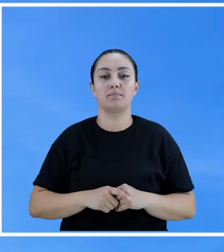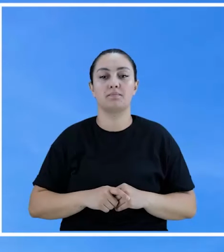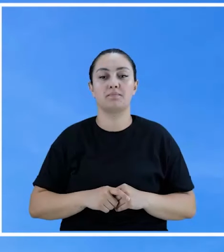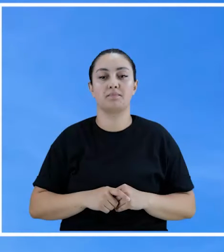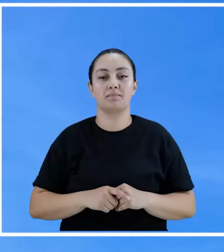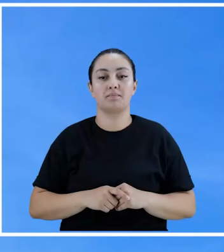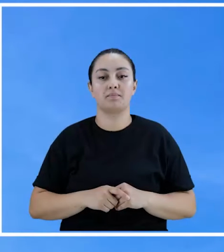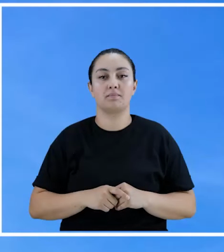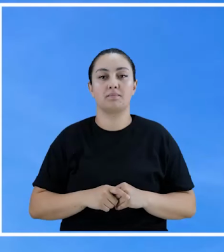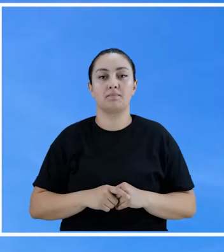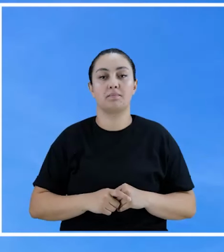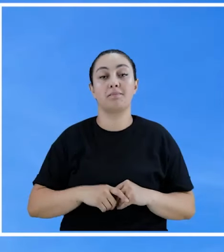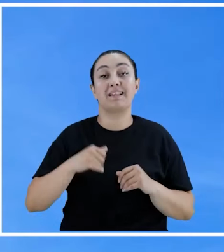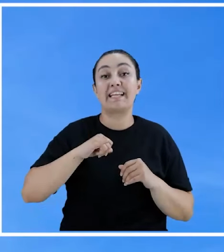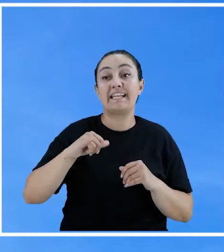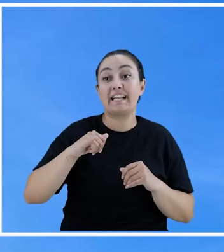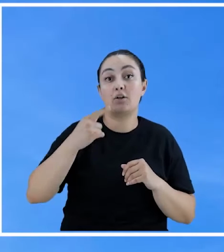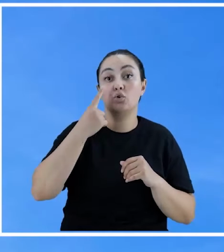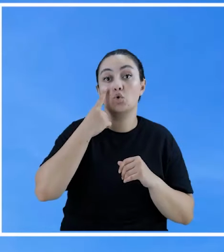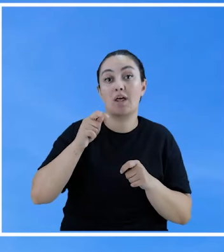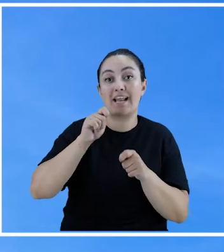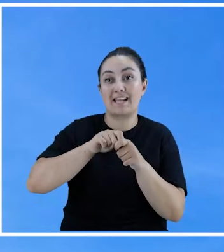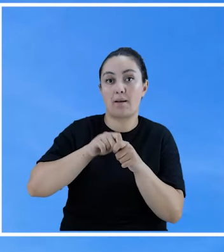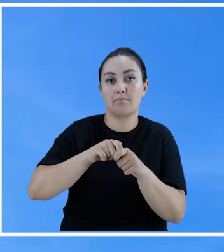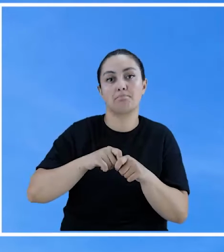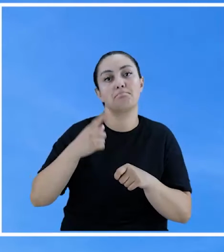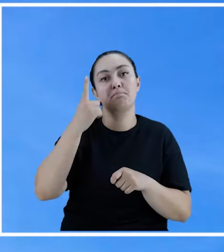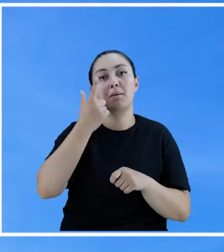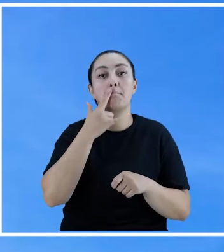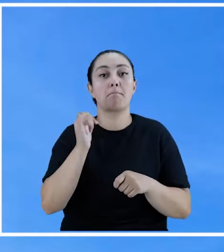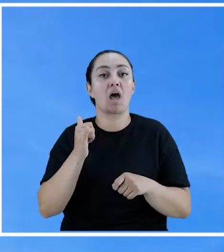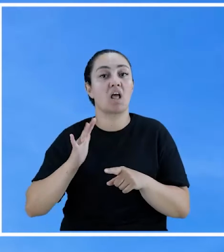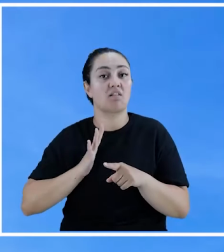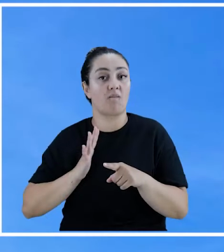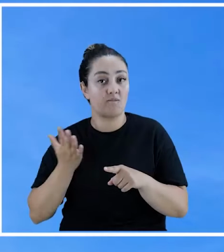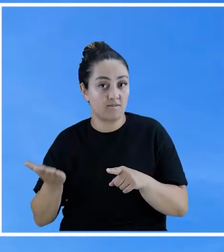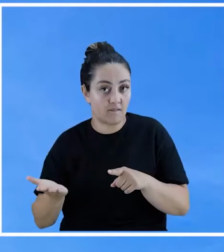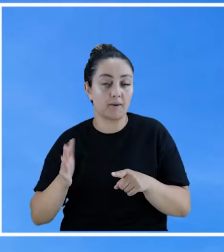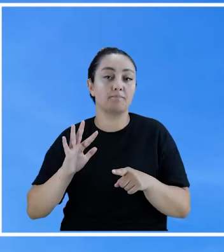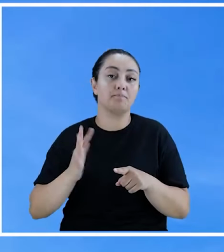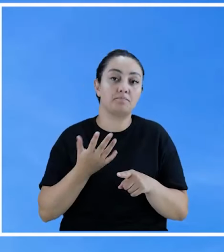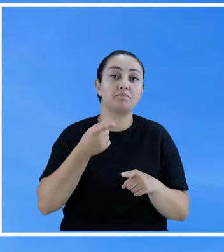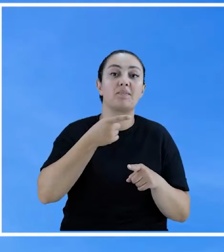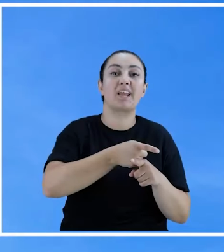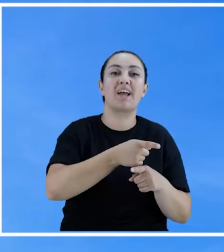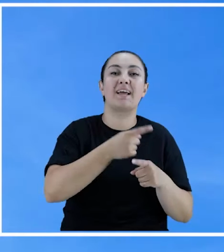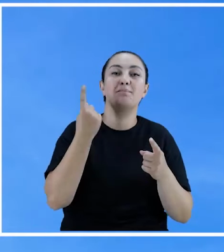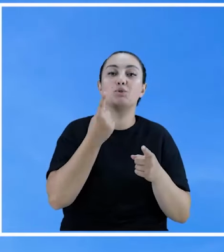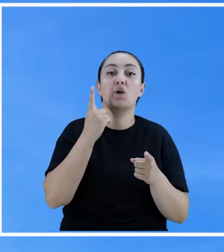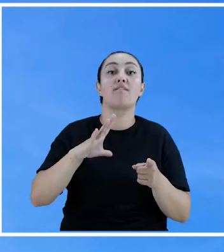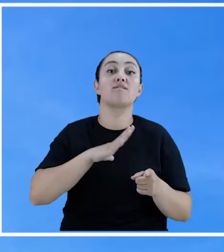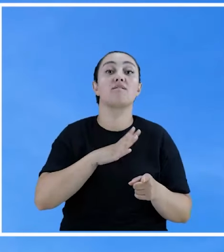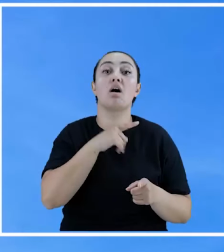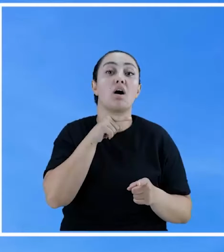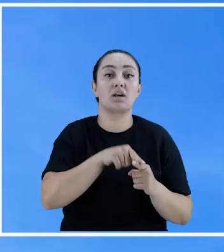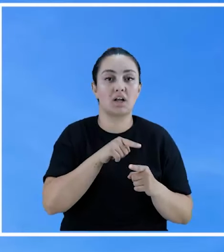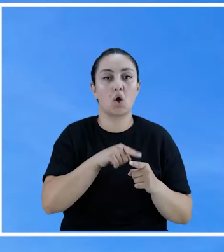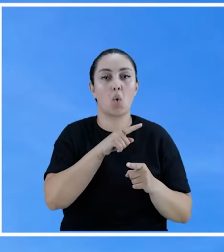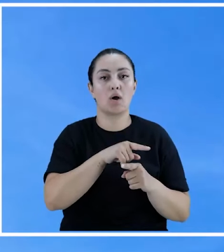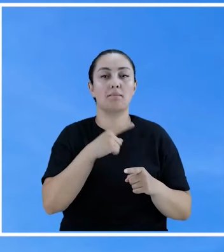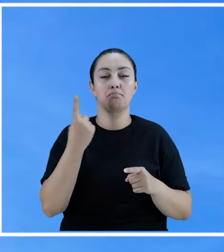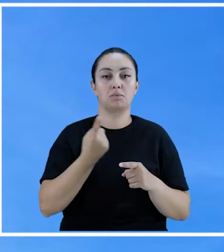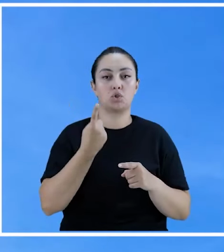Bir diyelim ki bir yapının altında bir market varsa ya da bir kafe ya da başka herhangi bir şey varsa